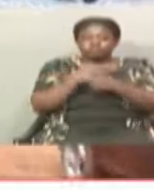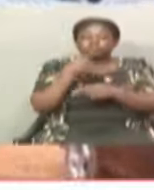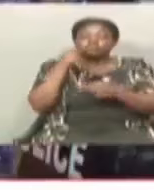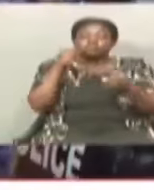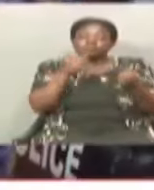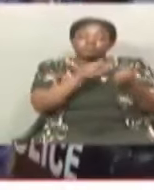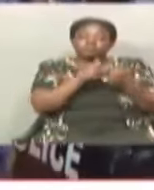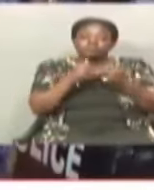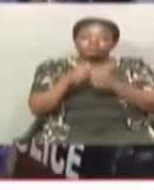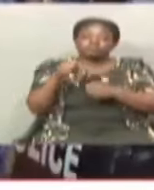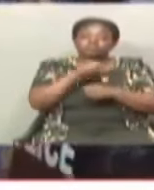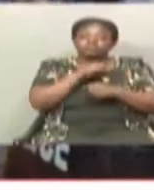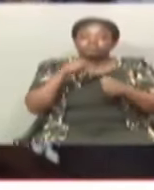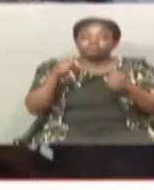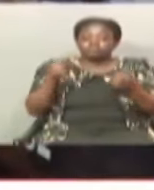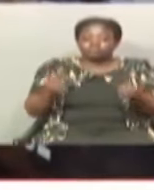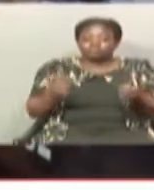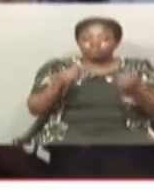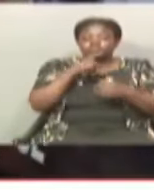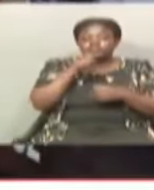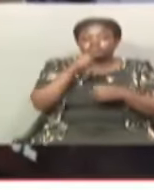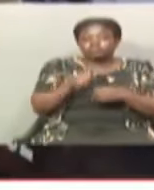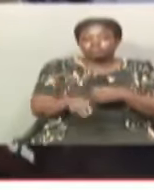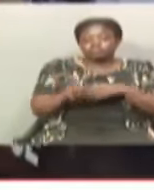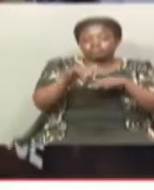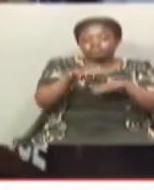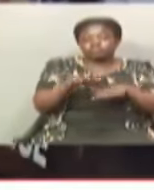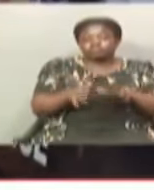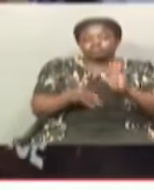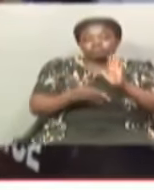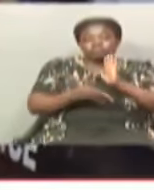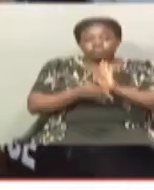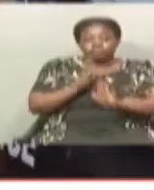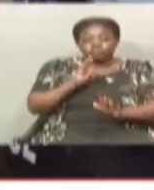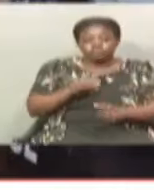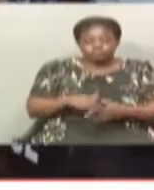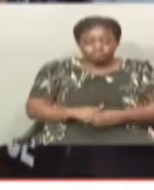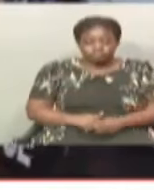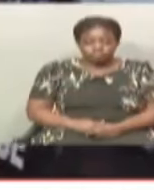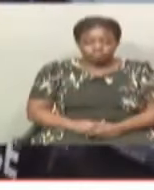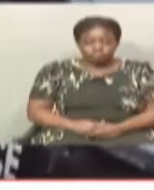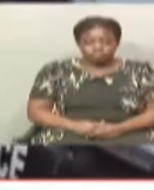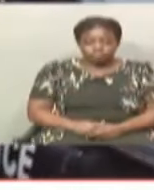kawakanya ekyuka byolumbirwa kitaabwe mu bwangu